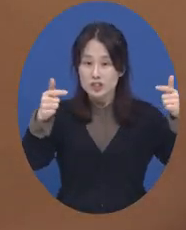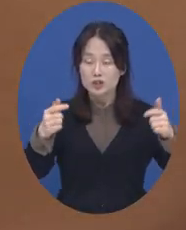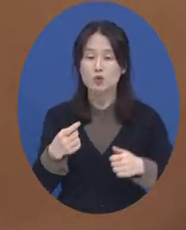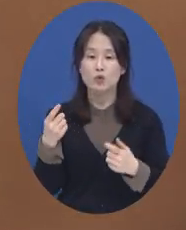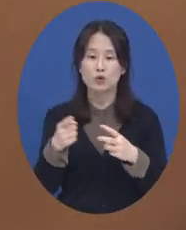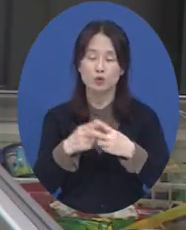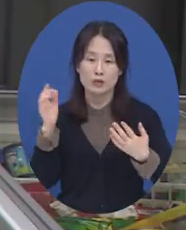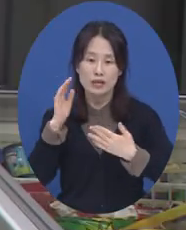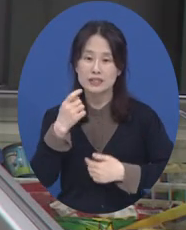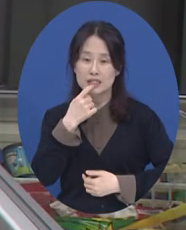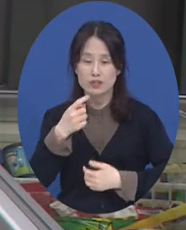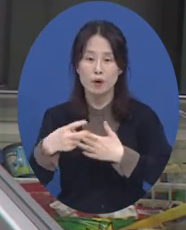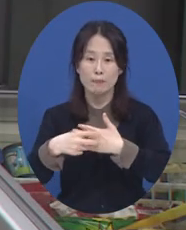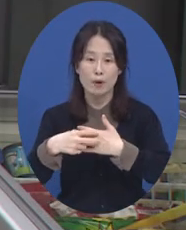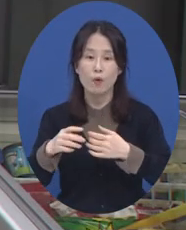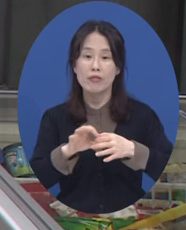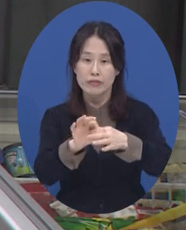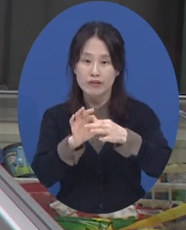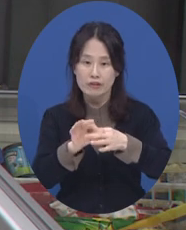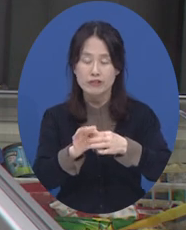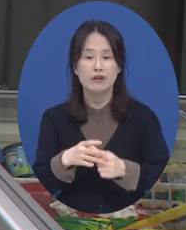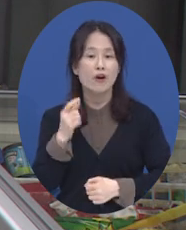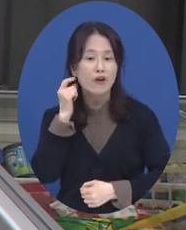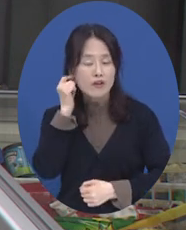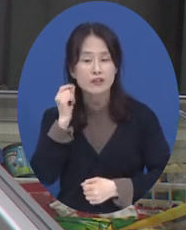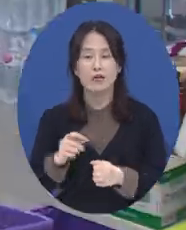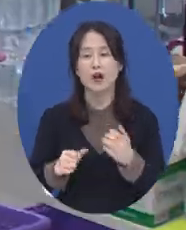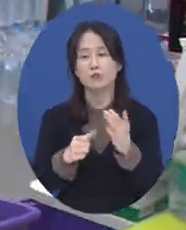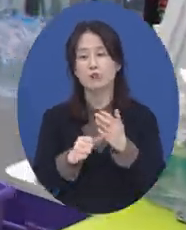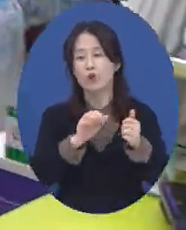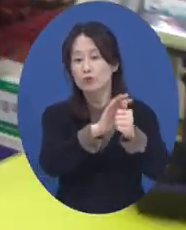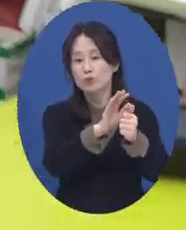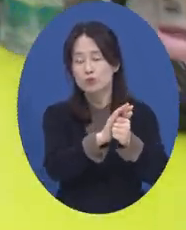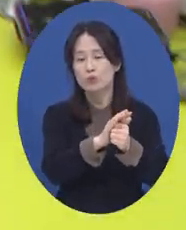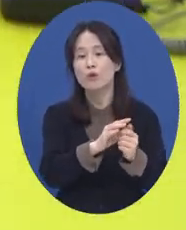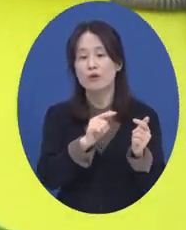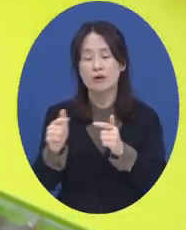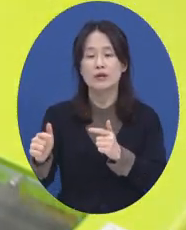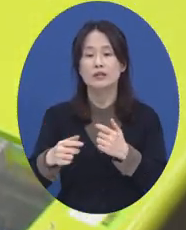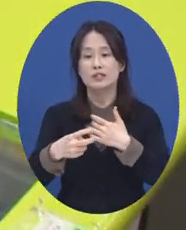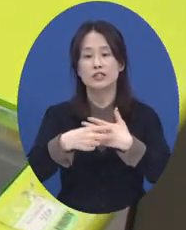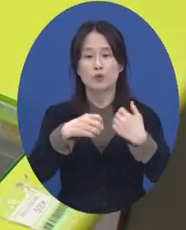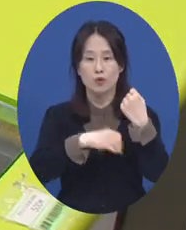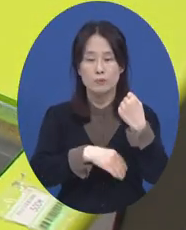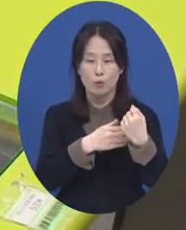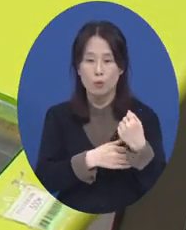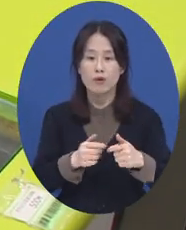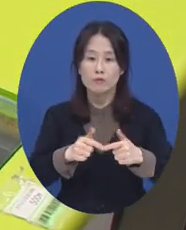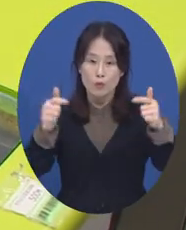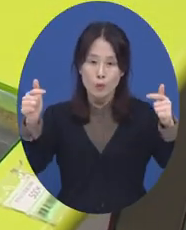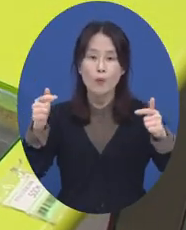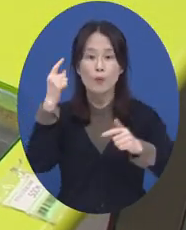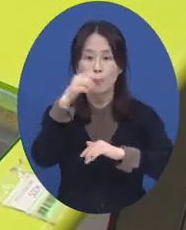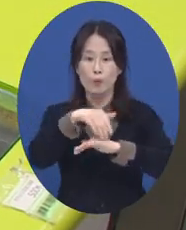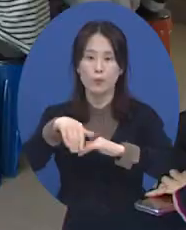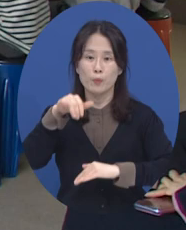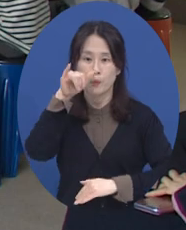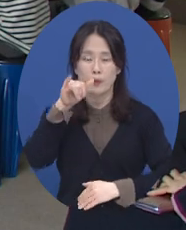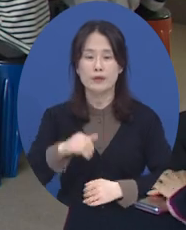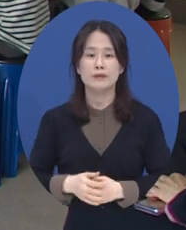주치, 여성 청소년 기본 생리용품 지원 등 보편적 의료 기본권 사업을 확대할 계획을